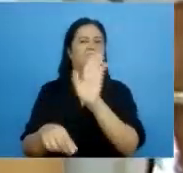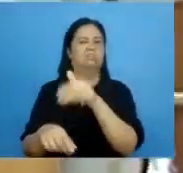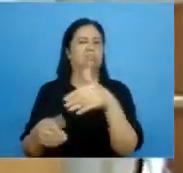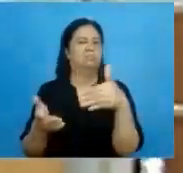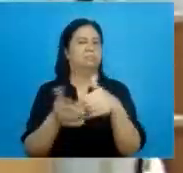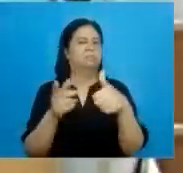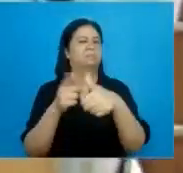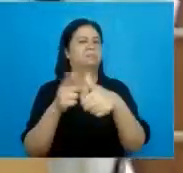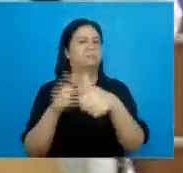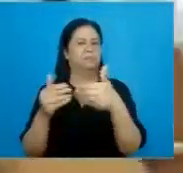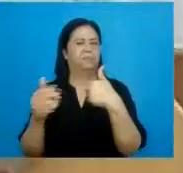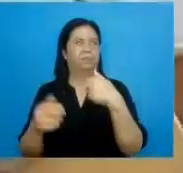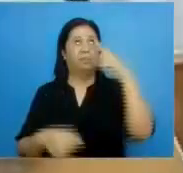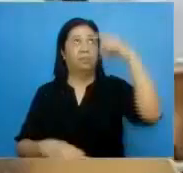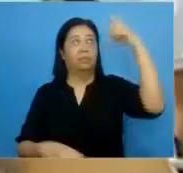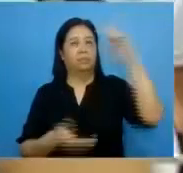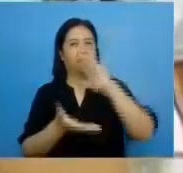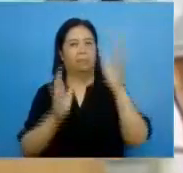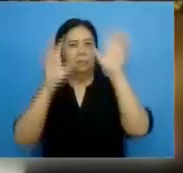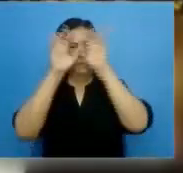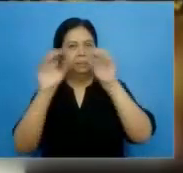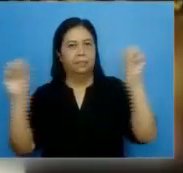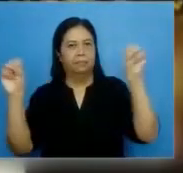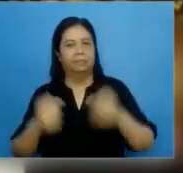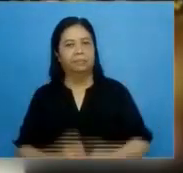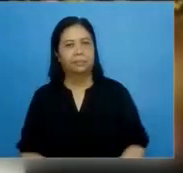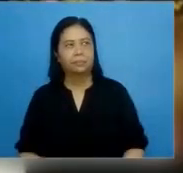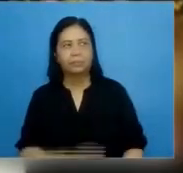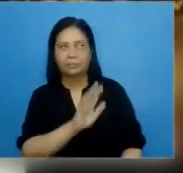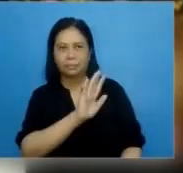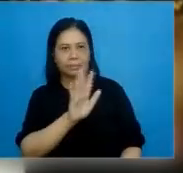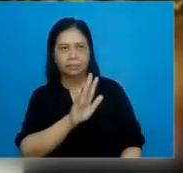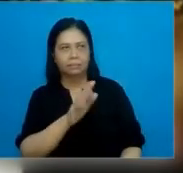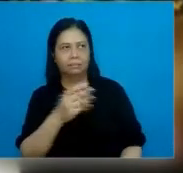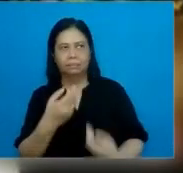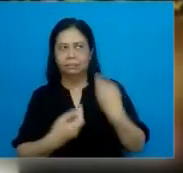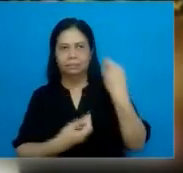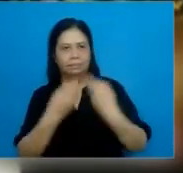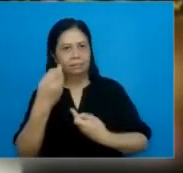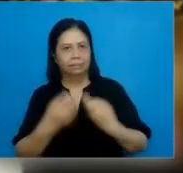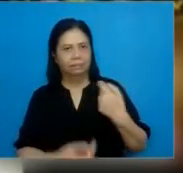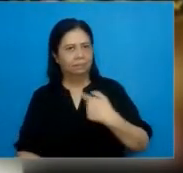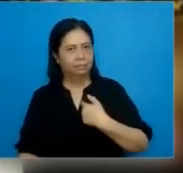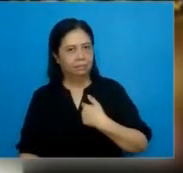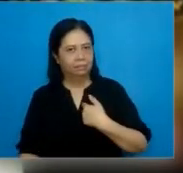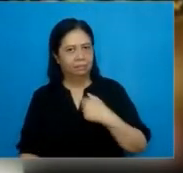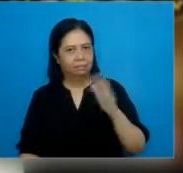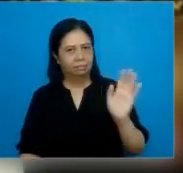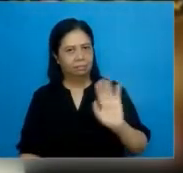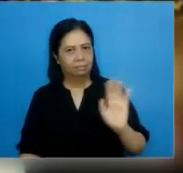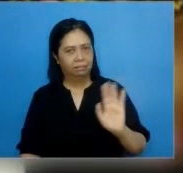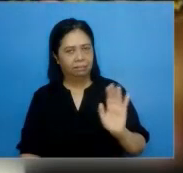bago mangarap na maging Pangulo. Huwag muna nilang husgahan ang pagkatao ko dahil